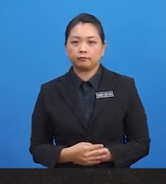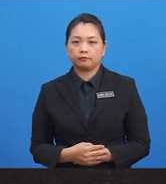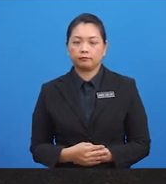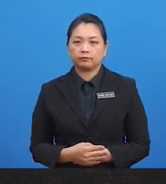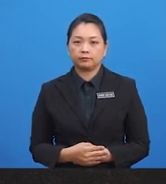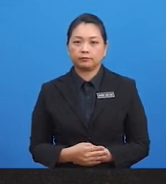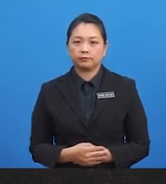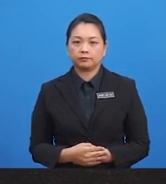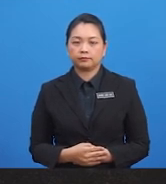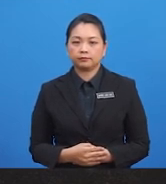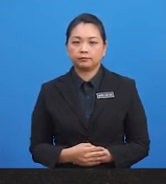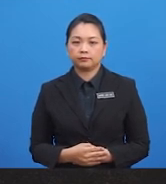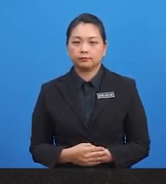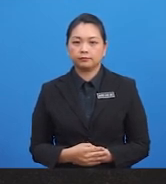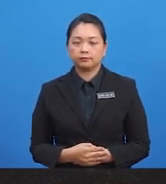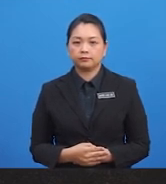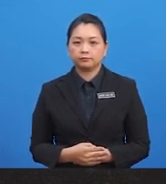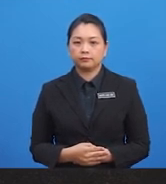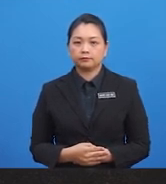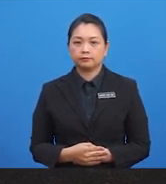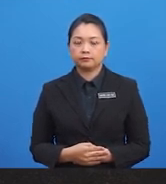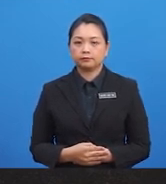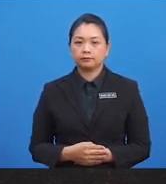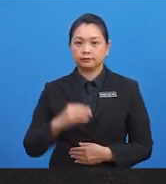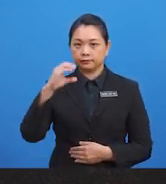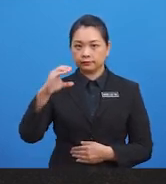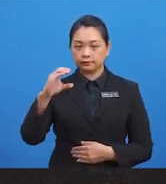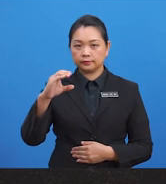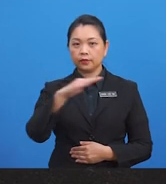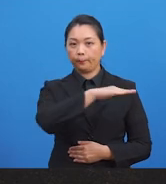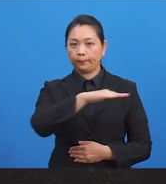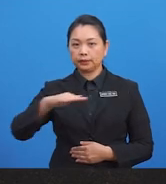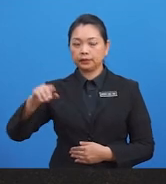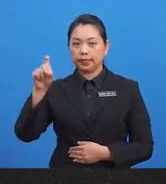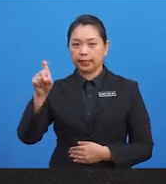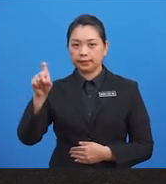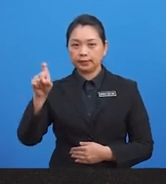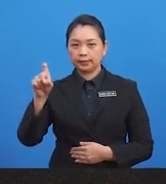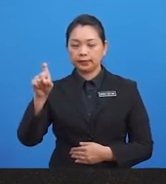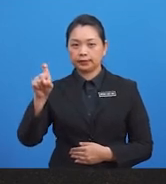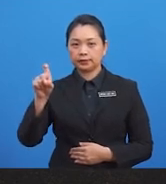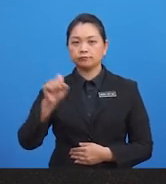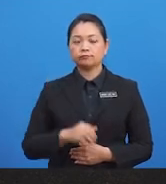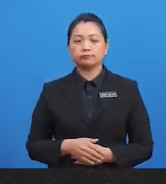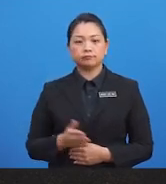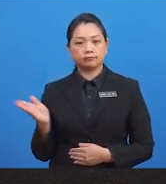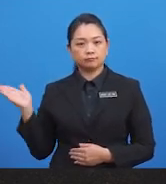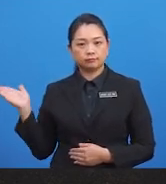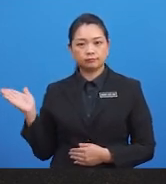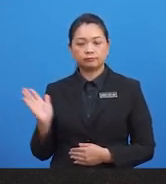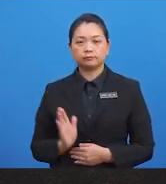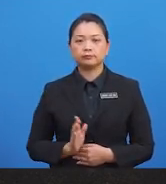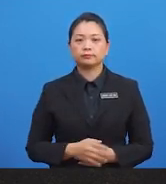sama dengan 2. Dan soalan C, paksi X dari X sama